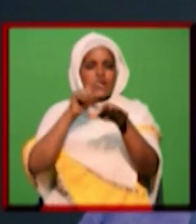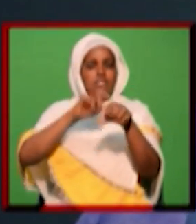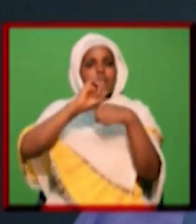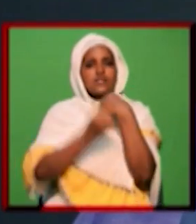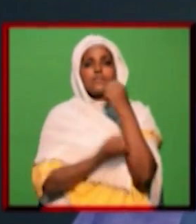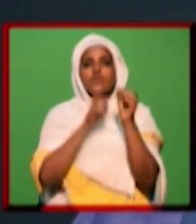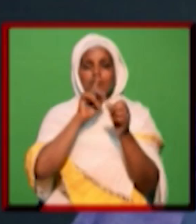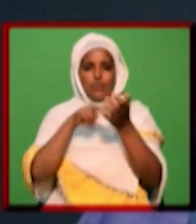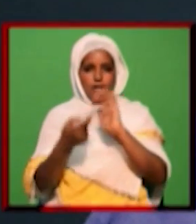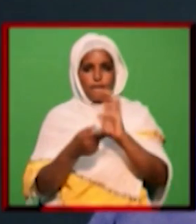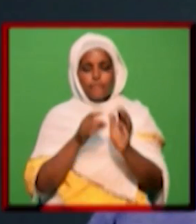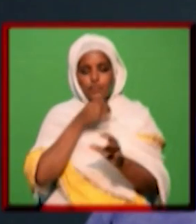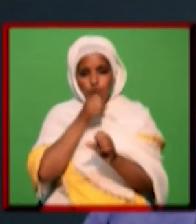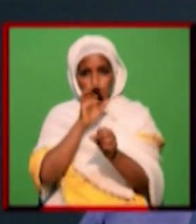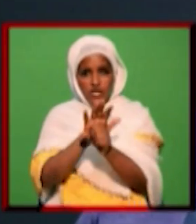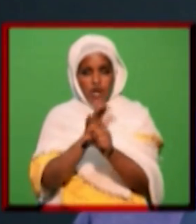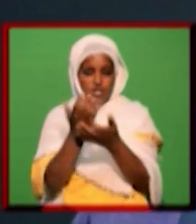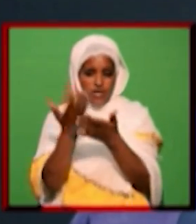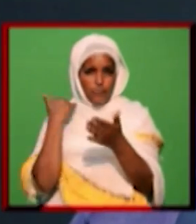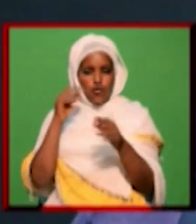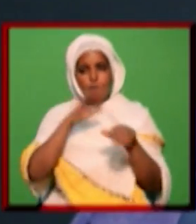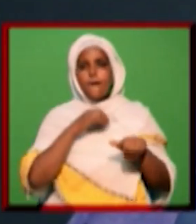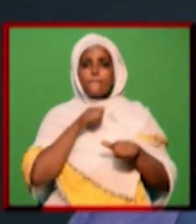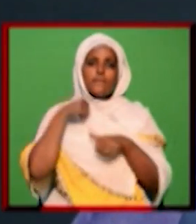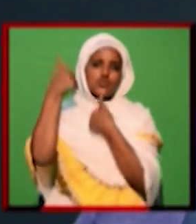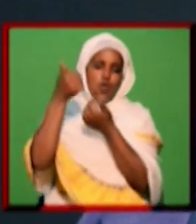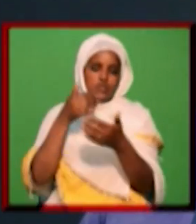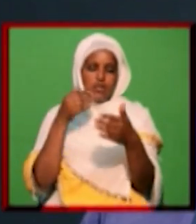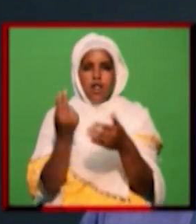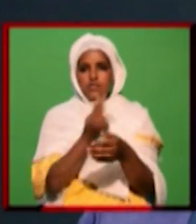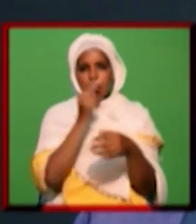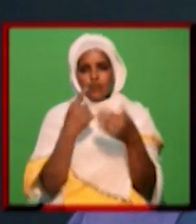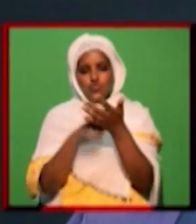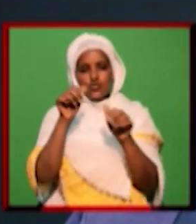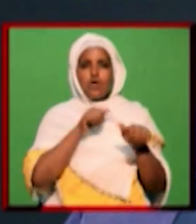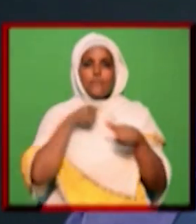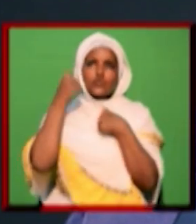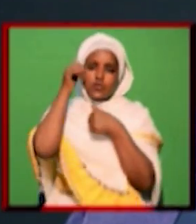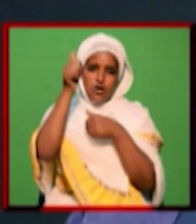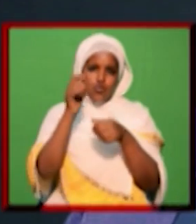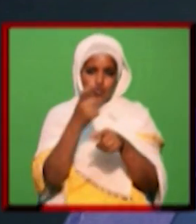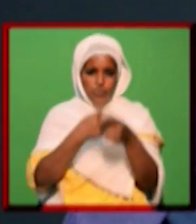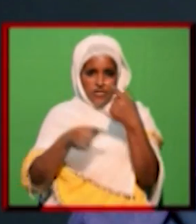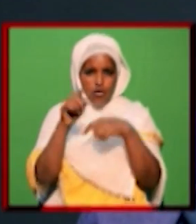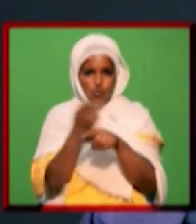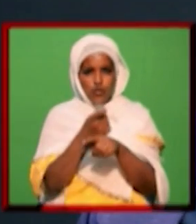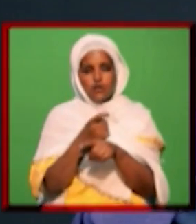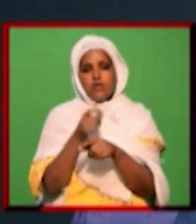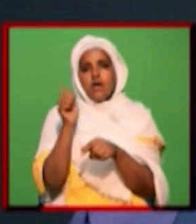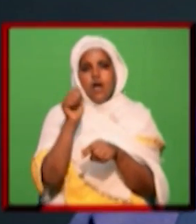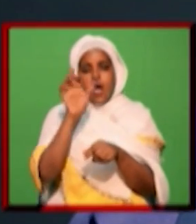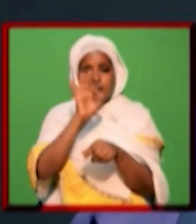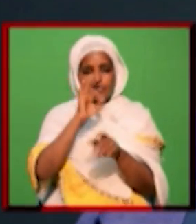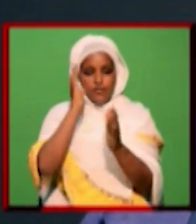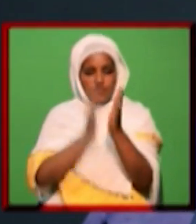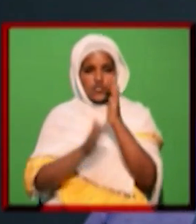የተመሰረተውን ማለት ነው በብሉይ ኪዳን የነበረው መስዋዕት አልጠቀመም እሱ ራሱ መስዋዕት ሆኖ የመጣ ስለሆነ አርብ